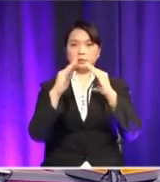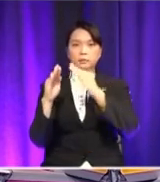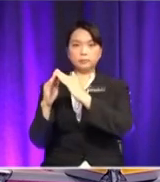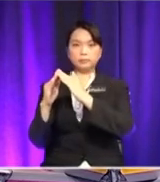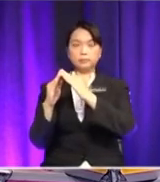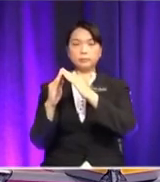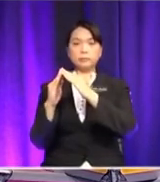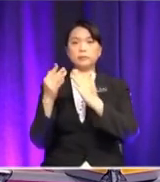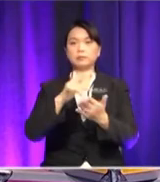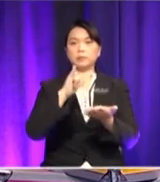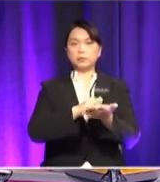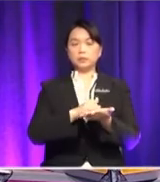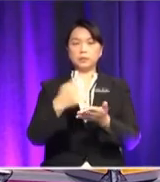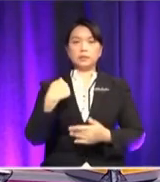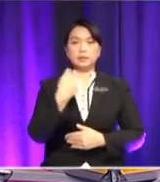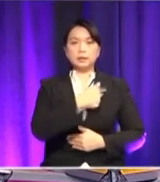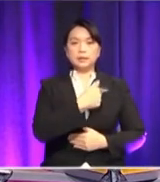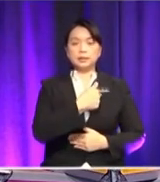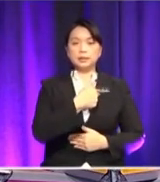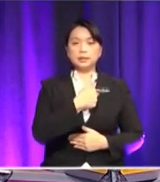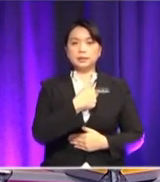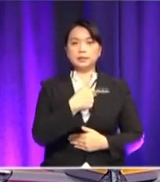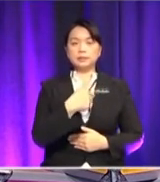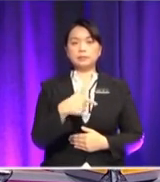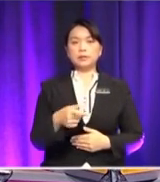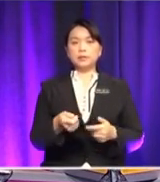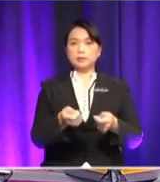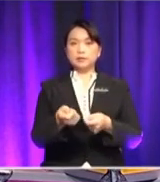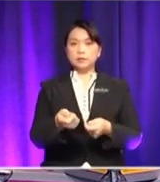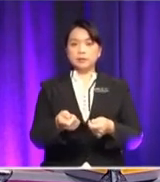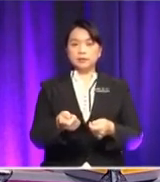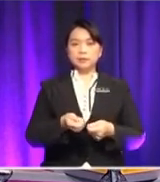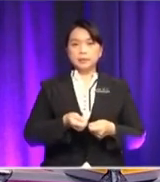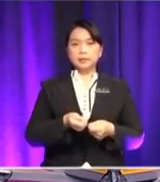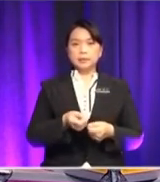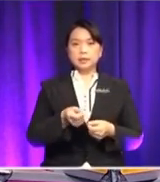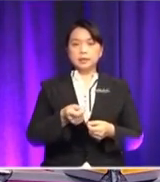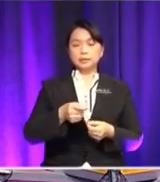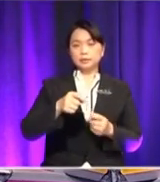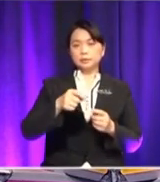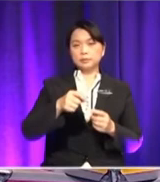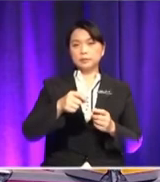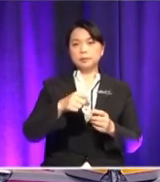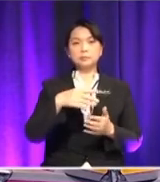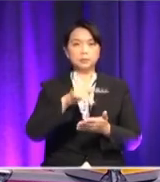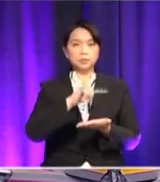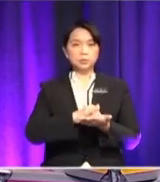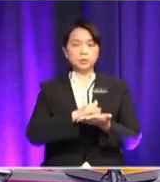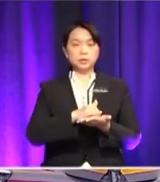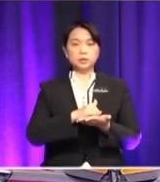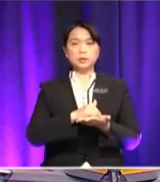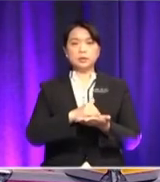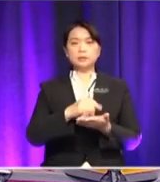modern kita tarik bahagian astrini itu tebing layar kita bawa kepada pandangan atas kemudian kita